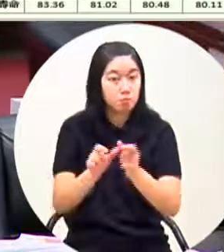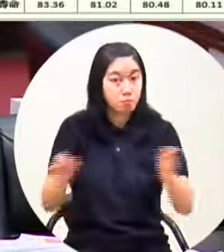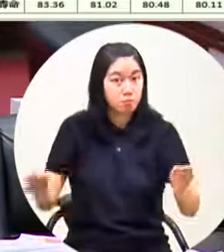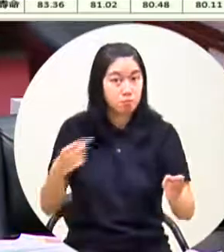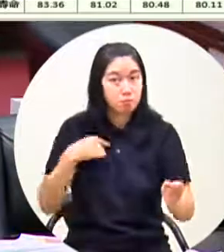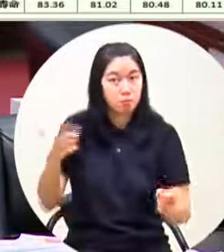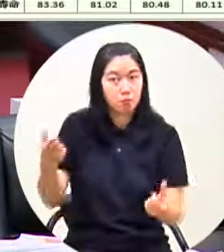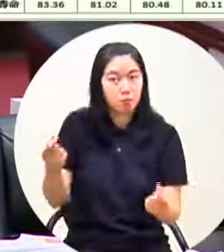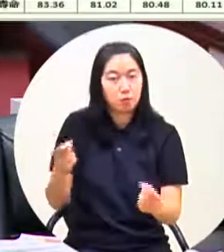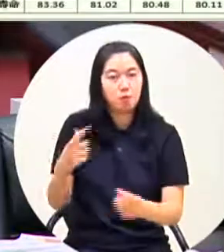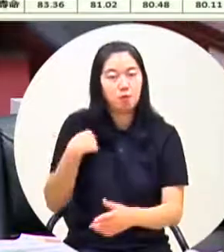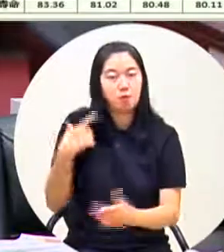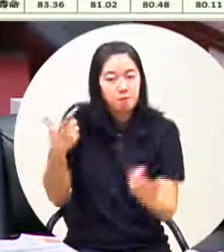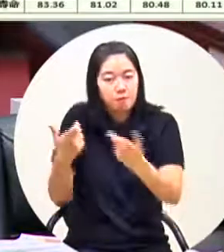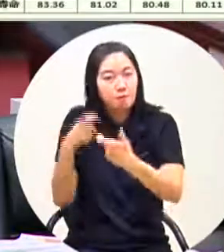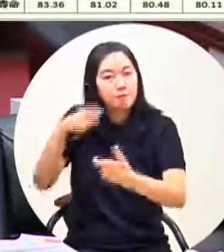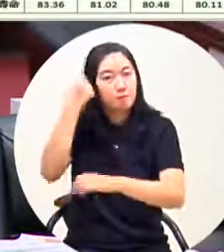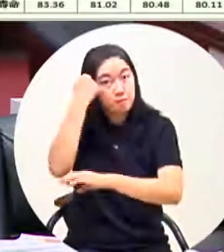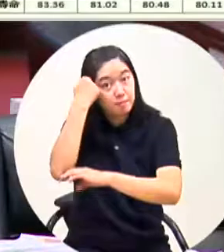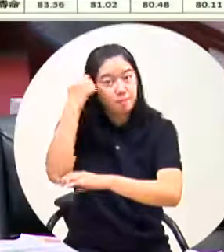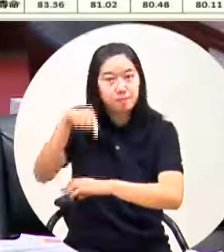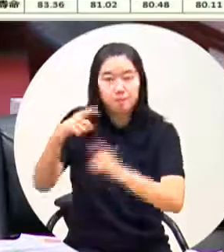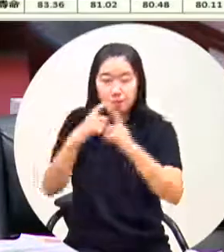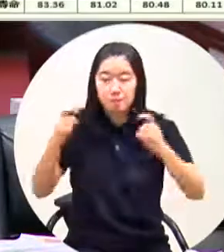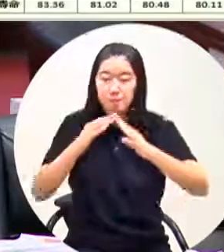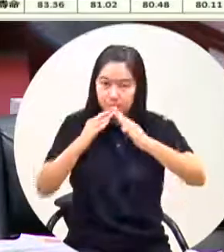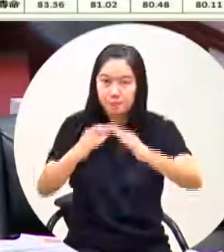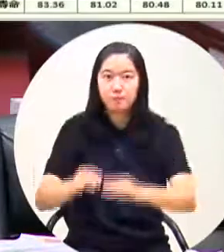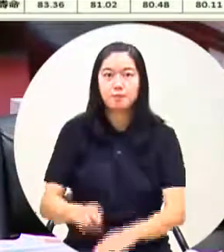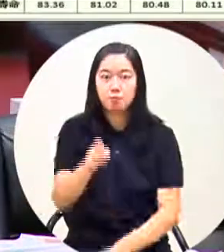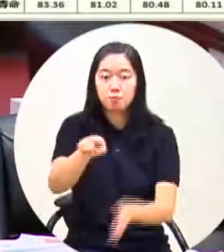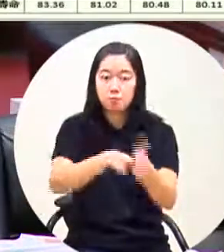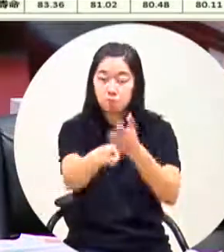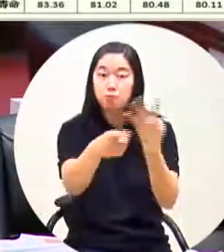城市啊哈，我相信局长你是专业的一个专